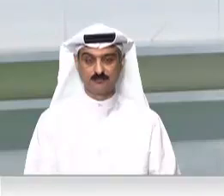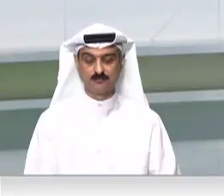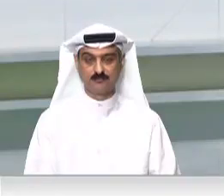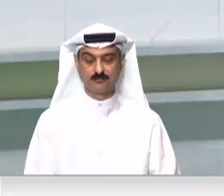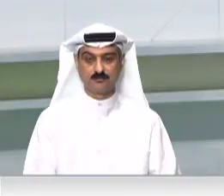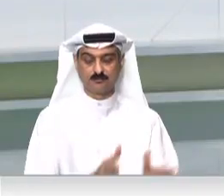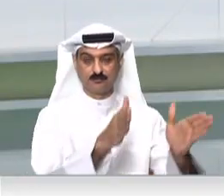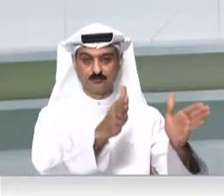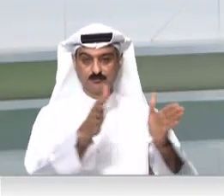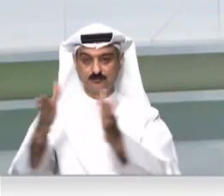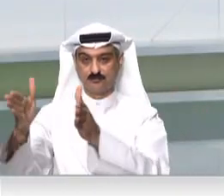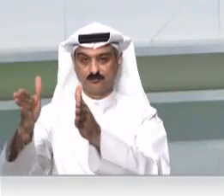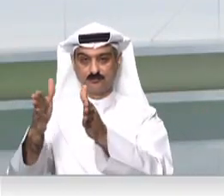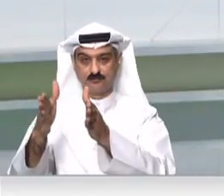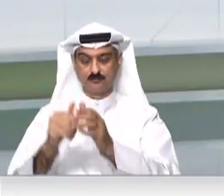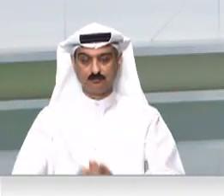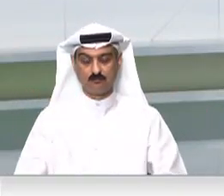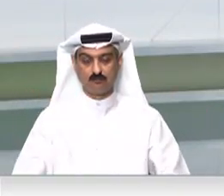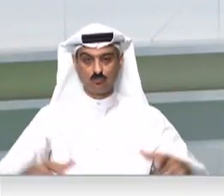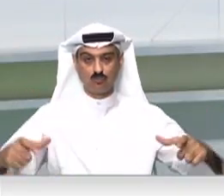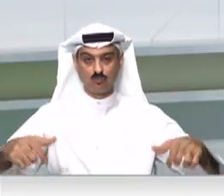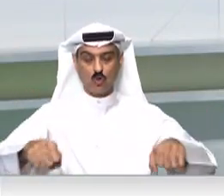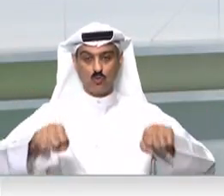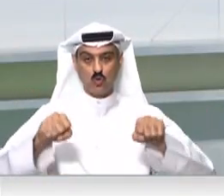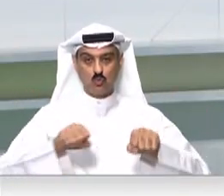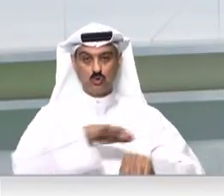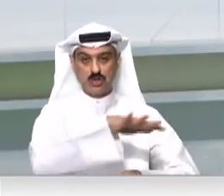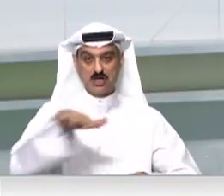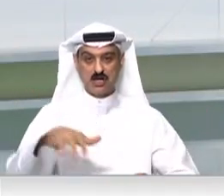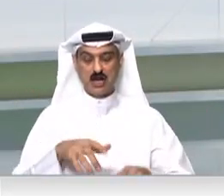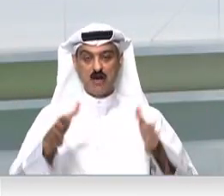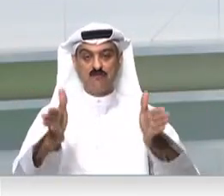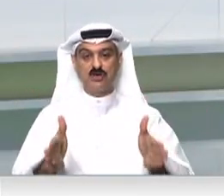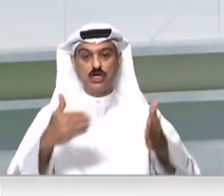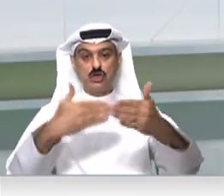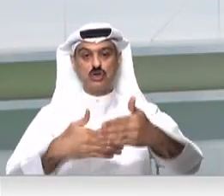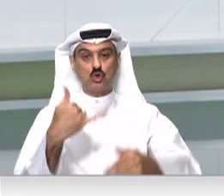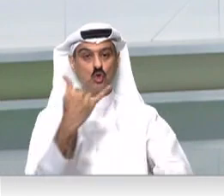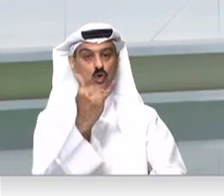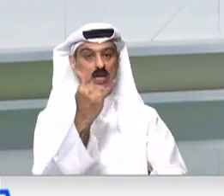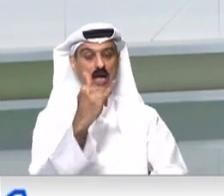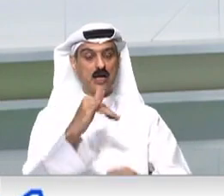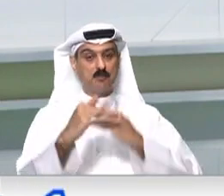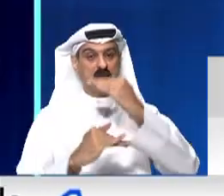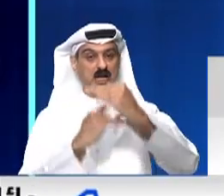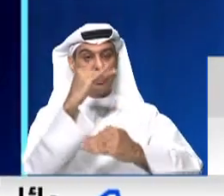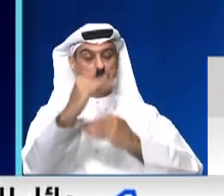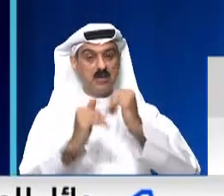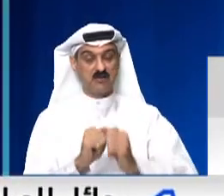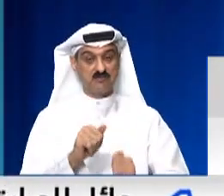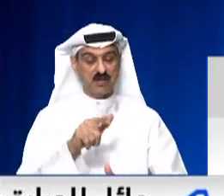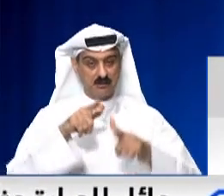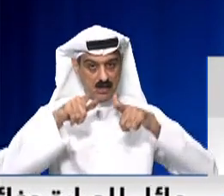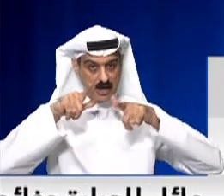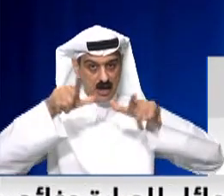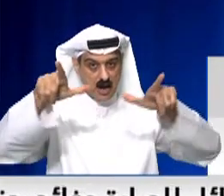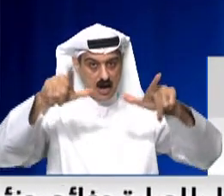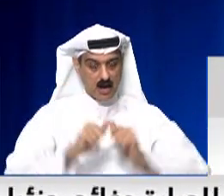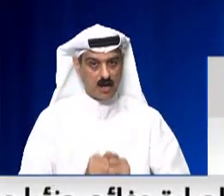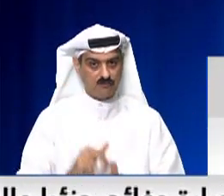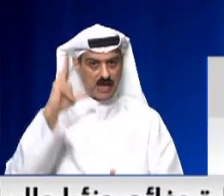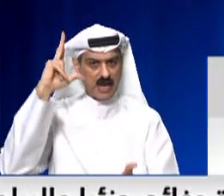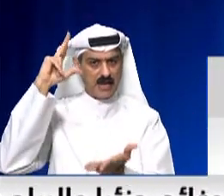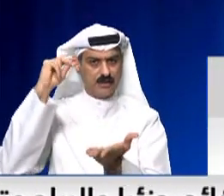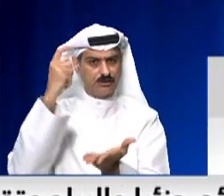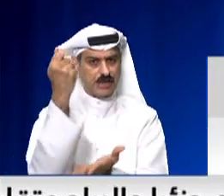وفي خبر اخر قال المدير العام للصندوق العربي للانماء الاقتصادي والاجتماعي بدر السعد قال ان الاحتياجات